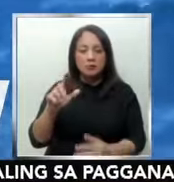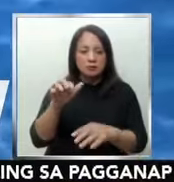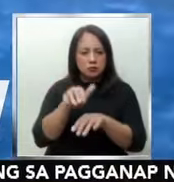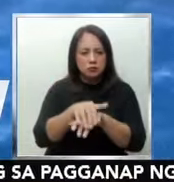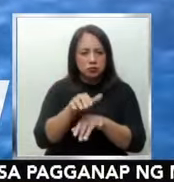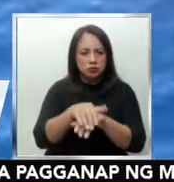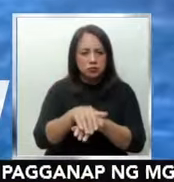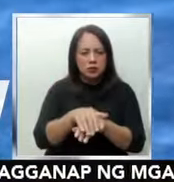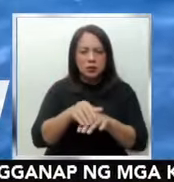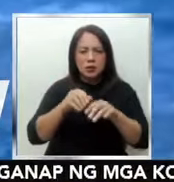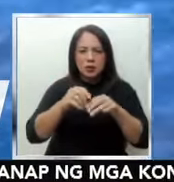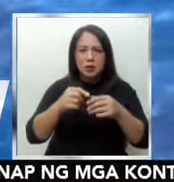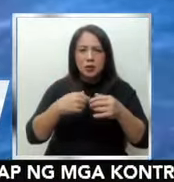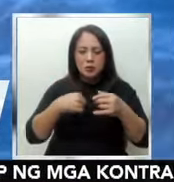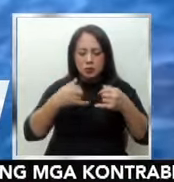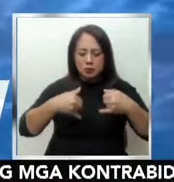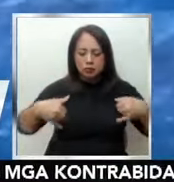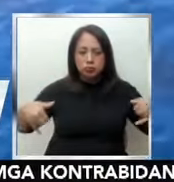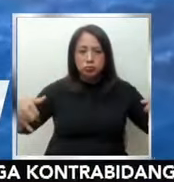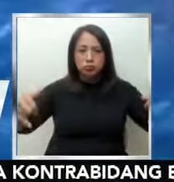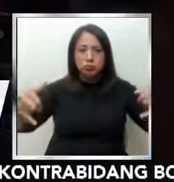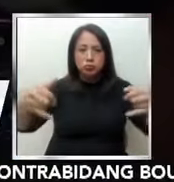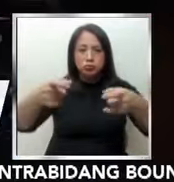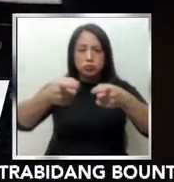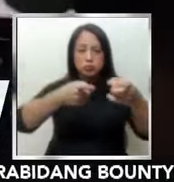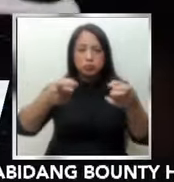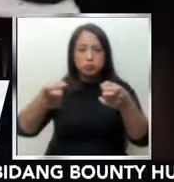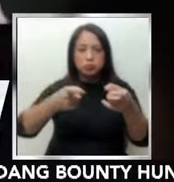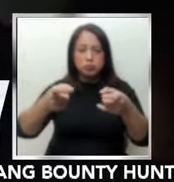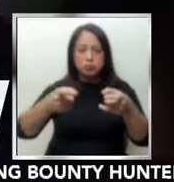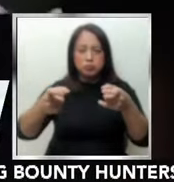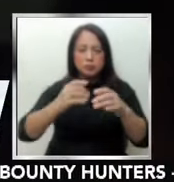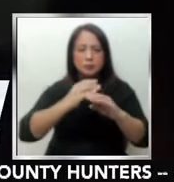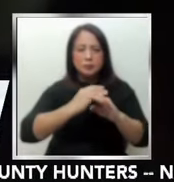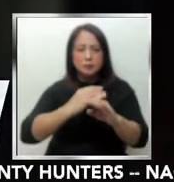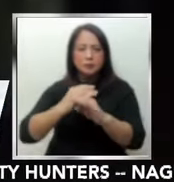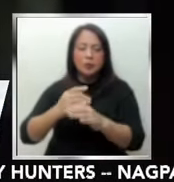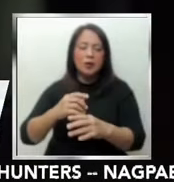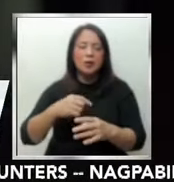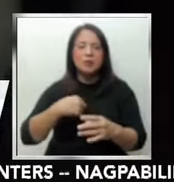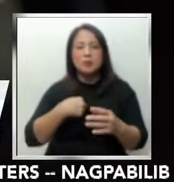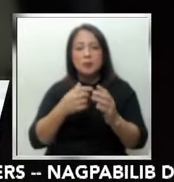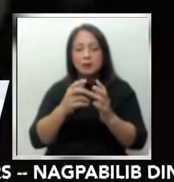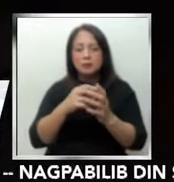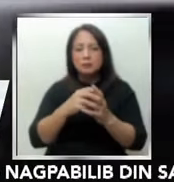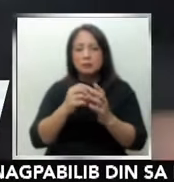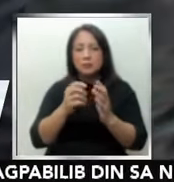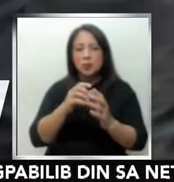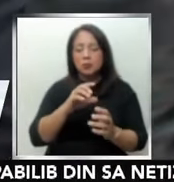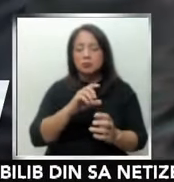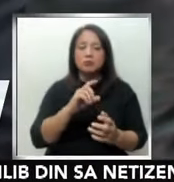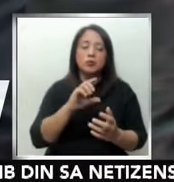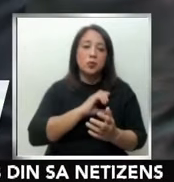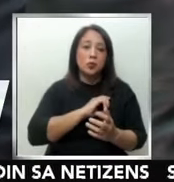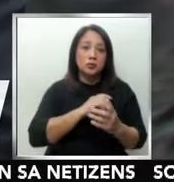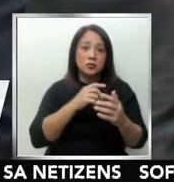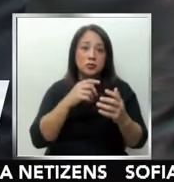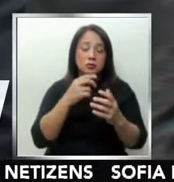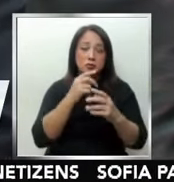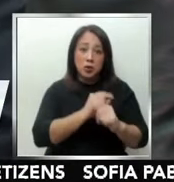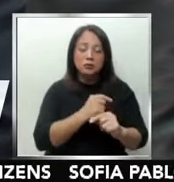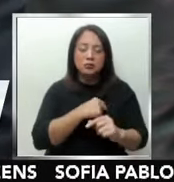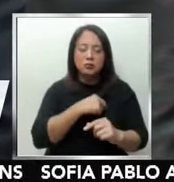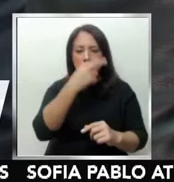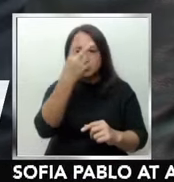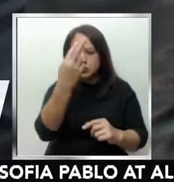para kontrolin ang pagkalat ito at pinakilos na lahat ng diver at eksperto ng coast guard para tumulong ito'y unprocessed and